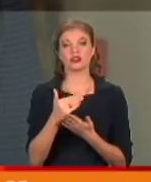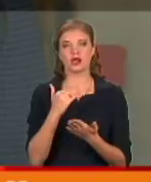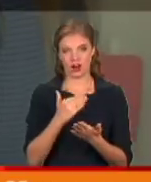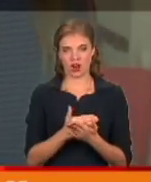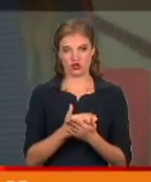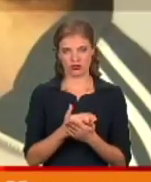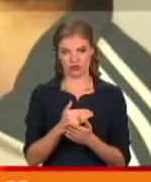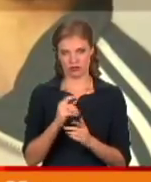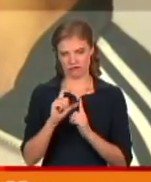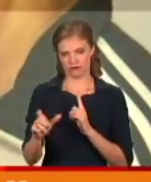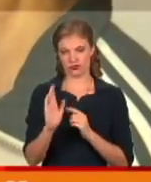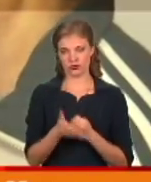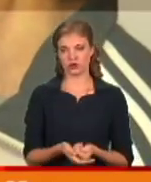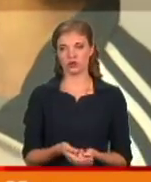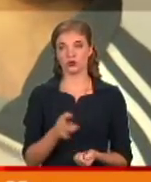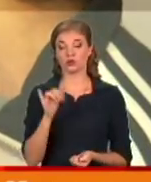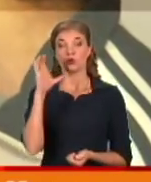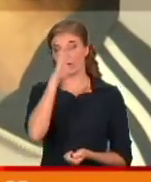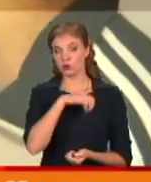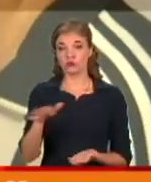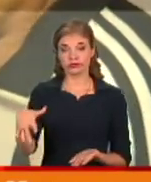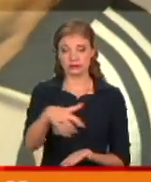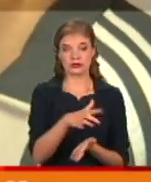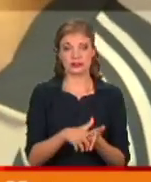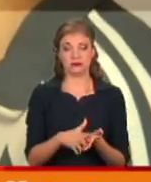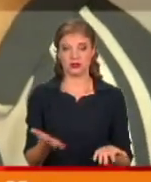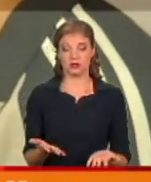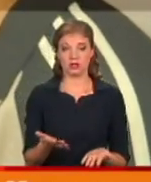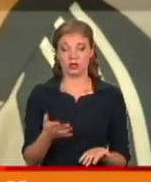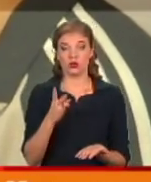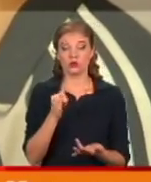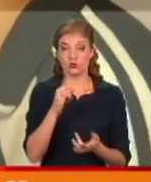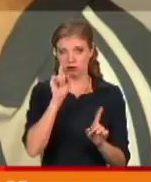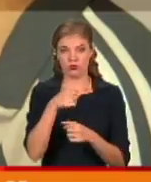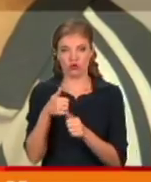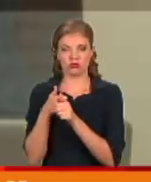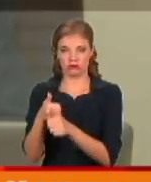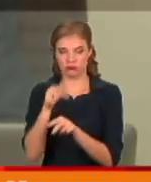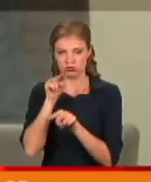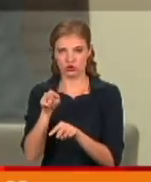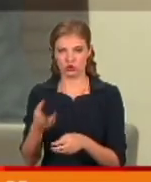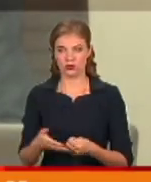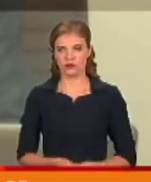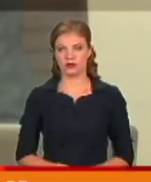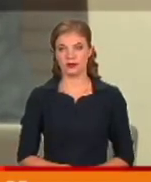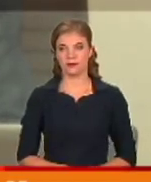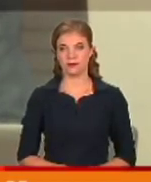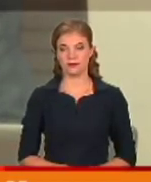нарешті почують. Ну, вночі хладики збирає сміття, що не можна за нею прослідкувати. Років 2 тому ми